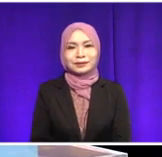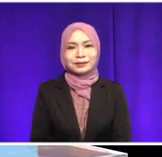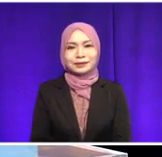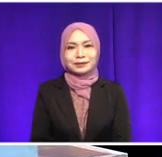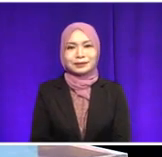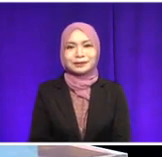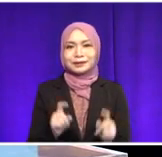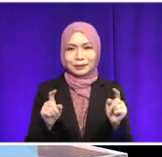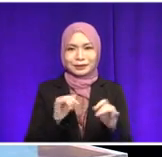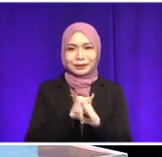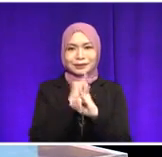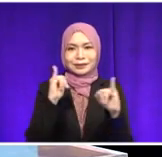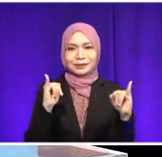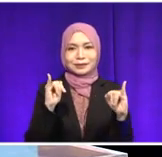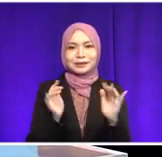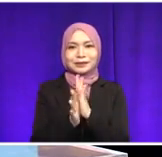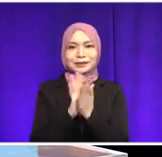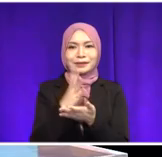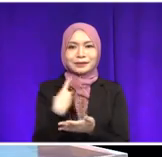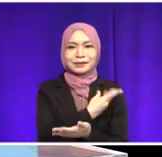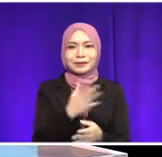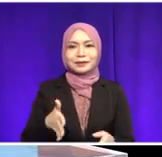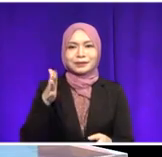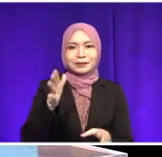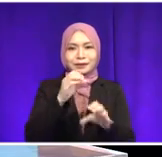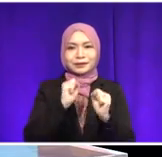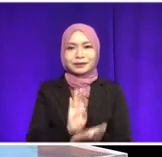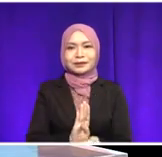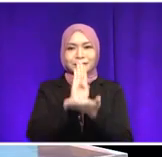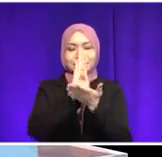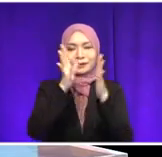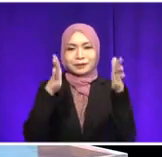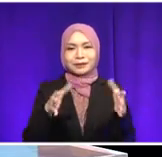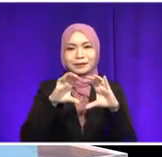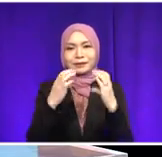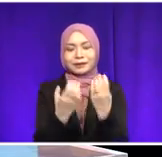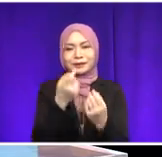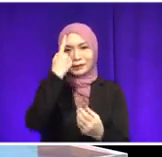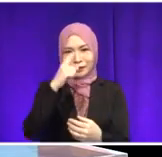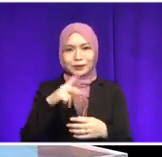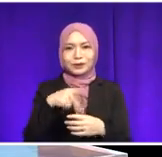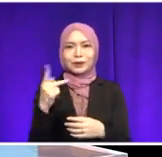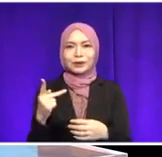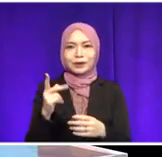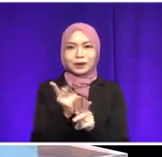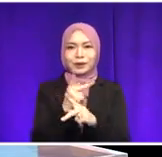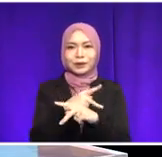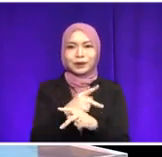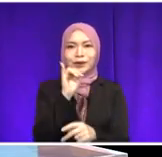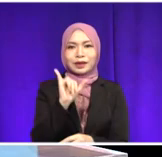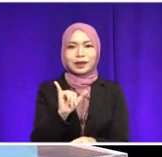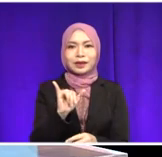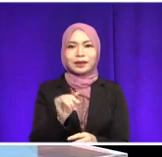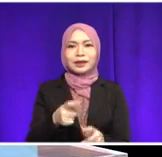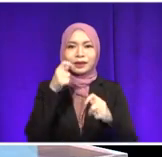kita akan dapat membantu pasukan Project untuk menghasilkan produk yang